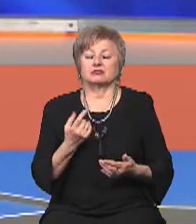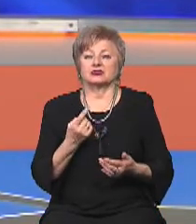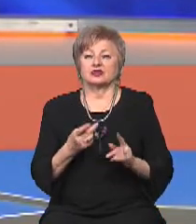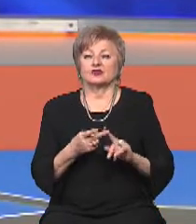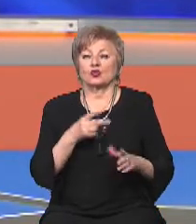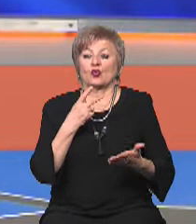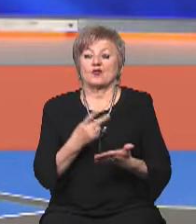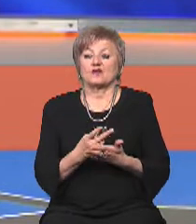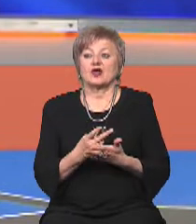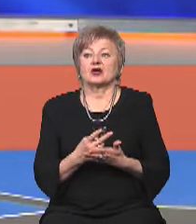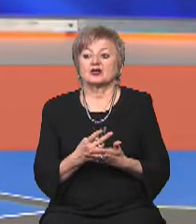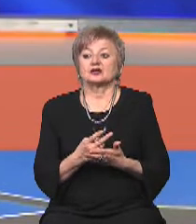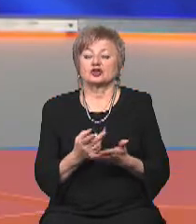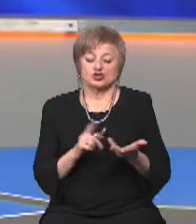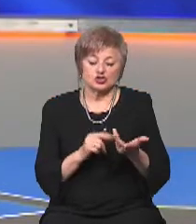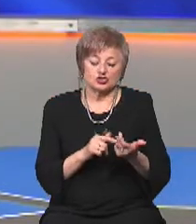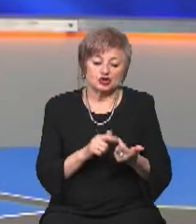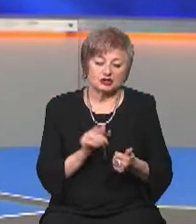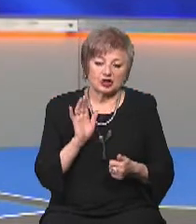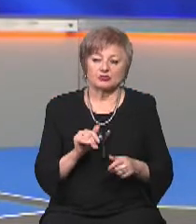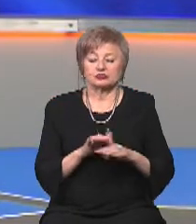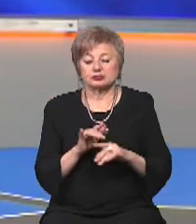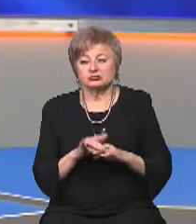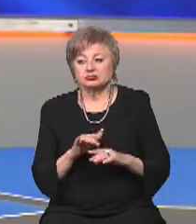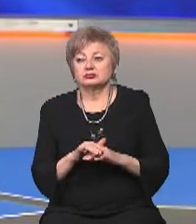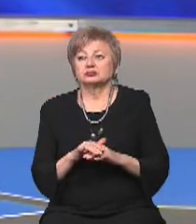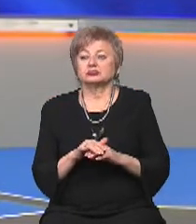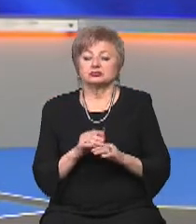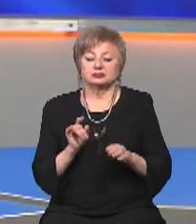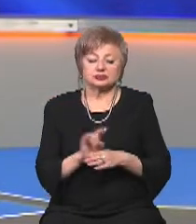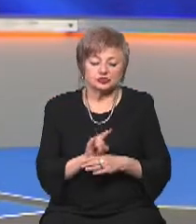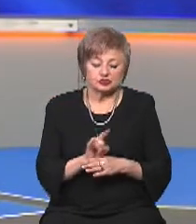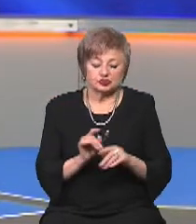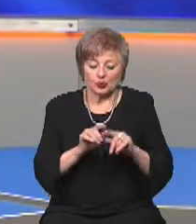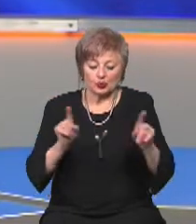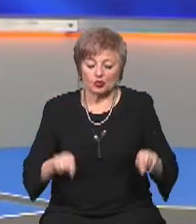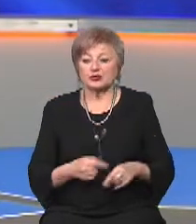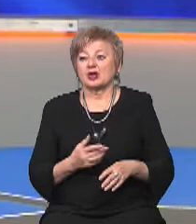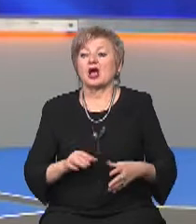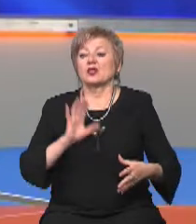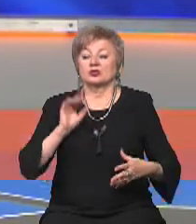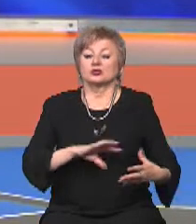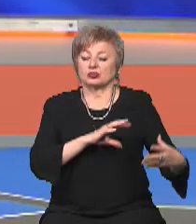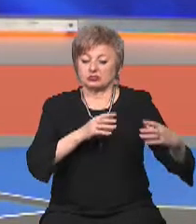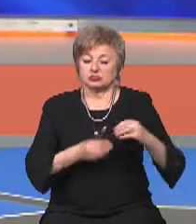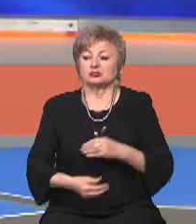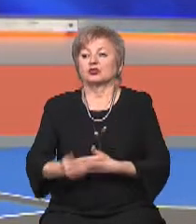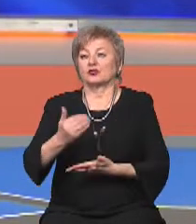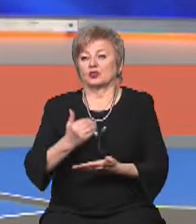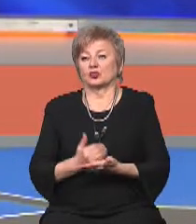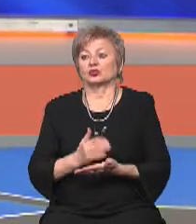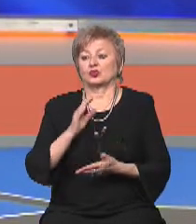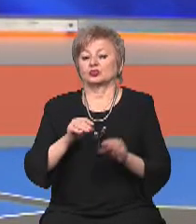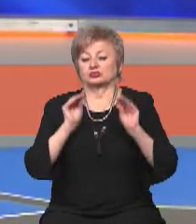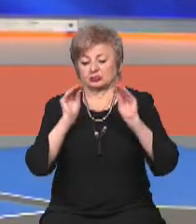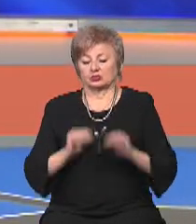всі скриньки вскривати, рахувати, дивитися, чи не зіпсовані бюлетені. І вже остаточний підрахунок буде все ж таки винесений